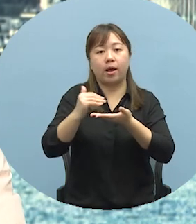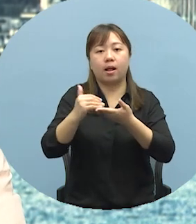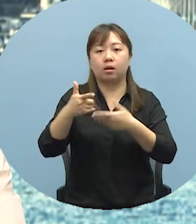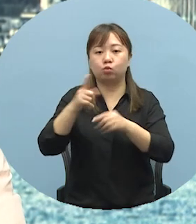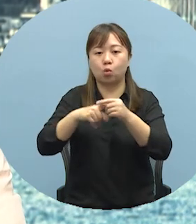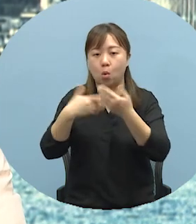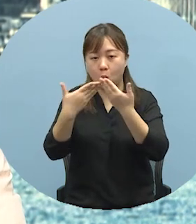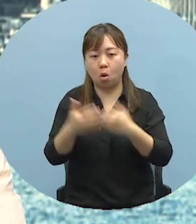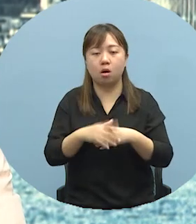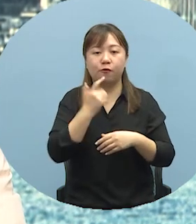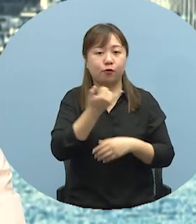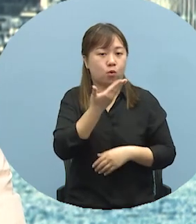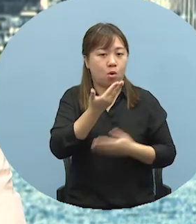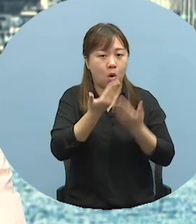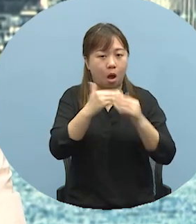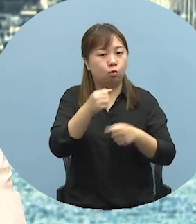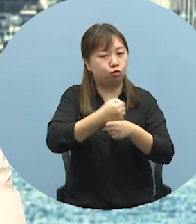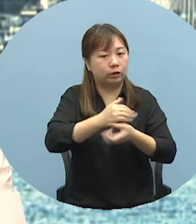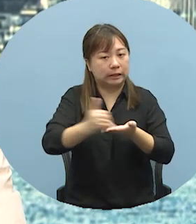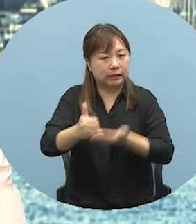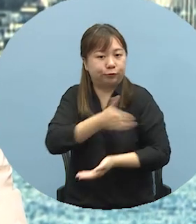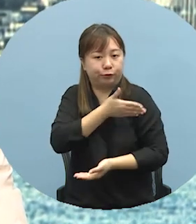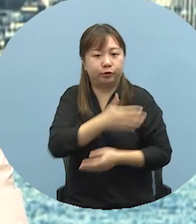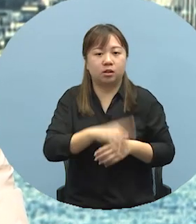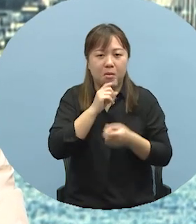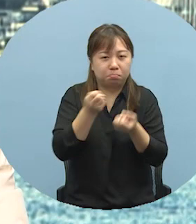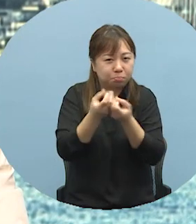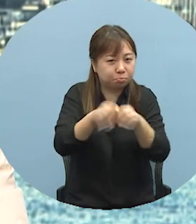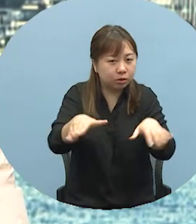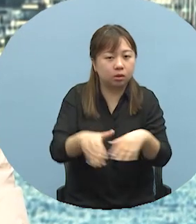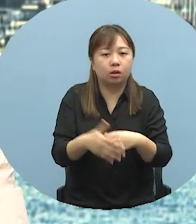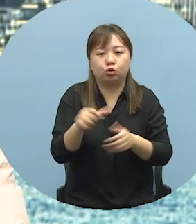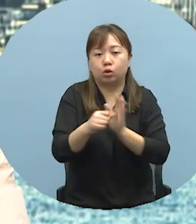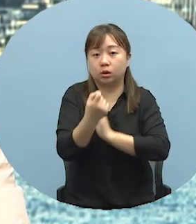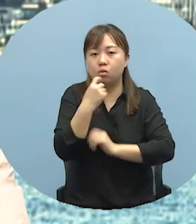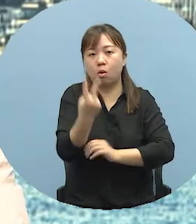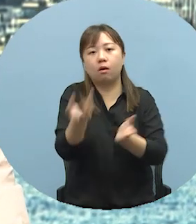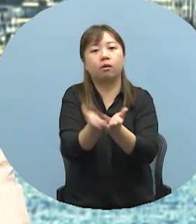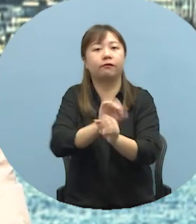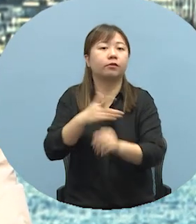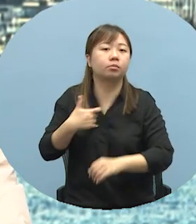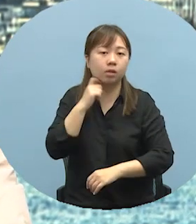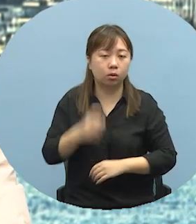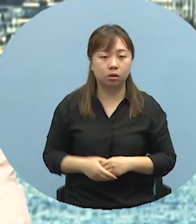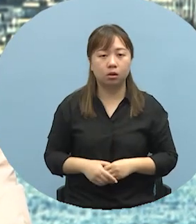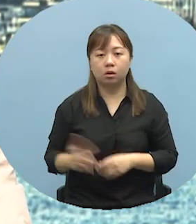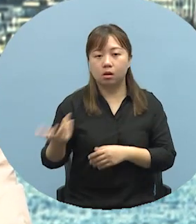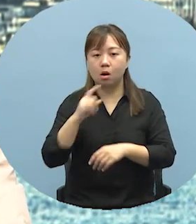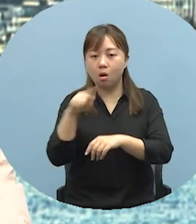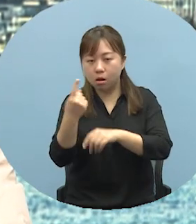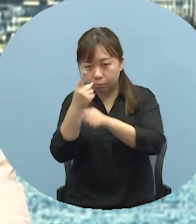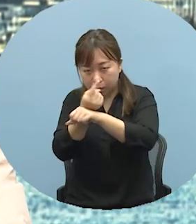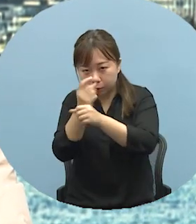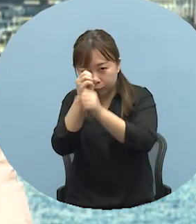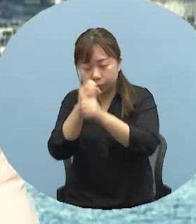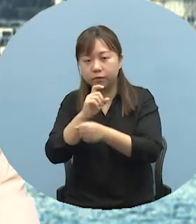一啲校工啦。都係有啲似乎有啲爆發嘅，咁而家至少就有2個確診個案啦，同有啲初步陽性嘅